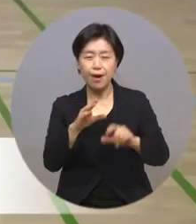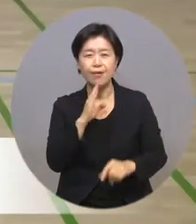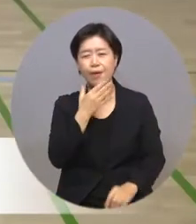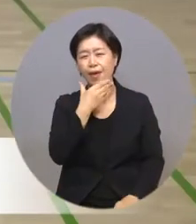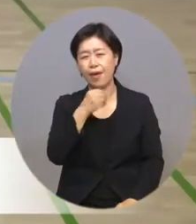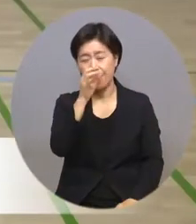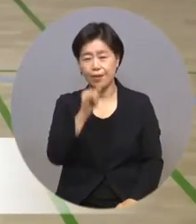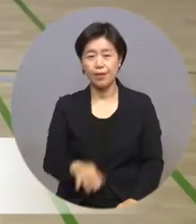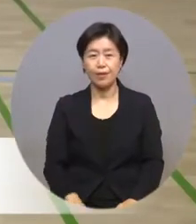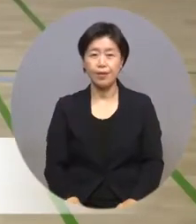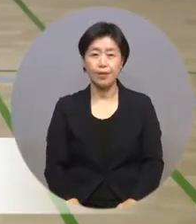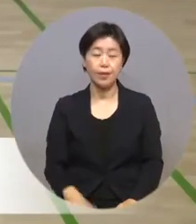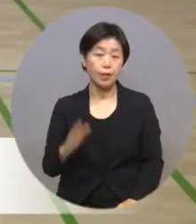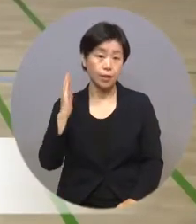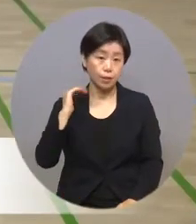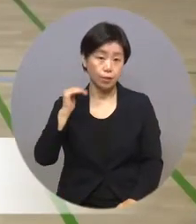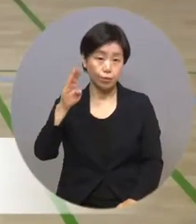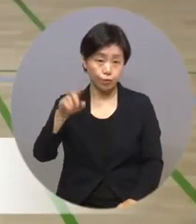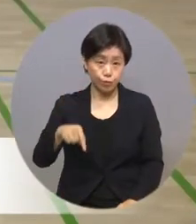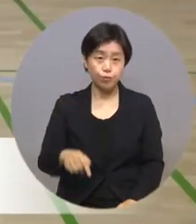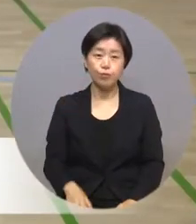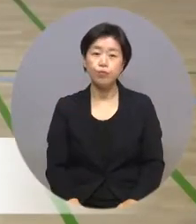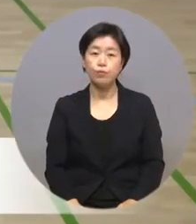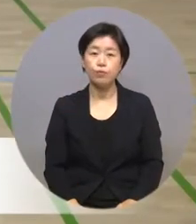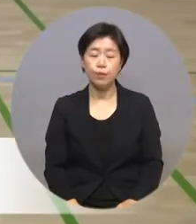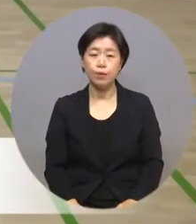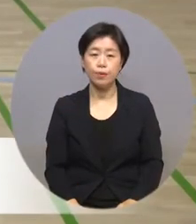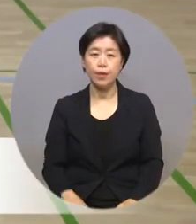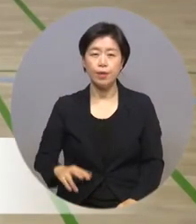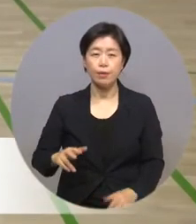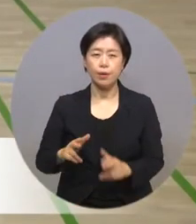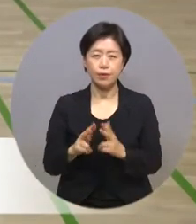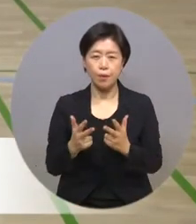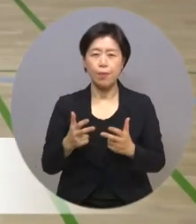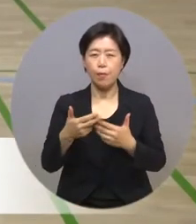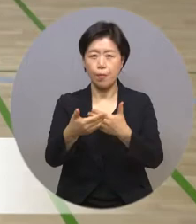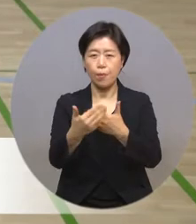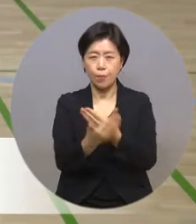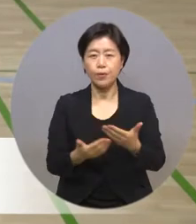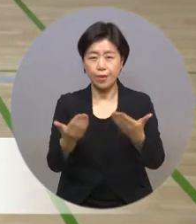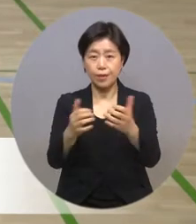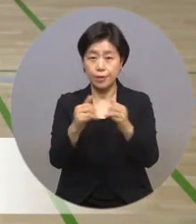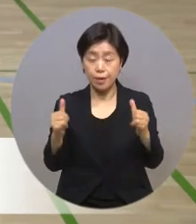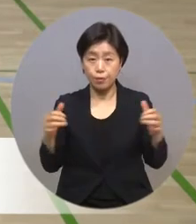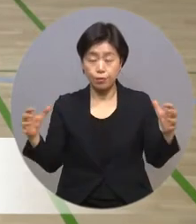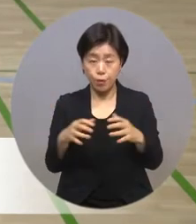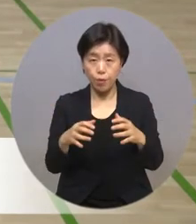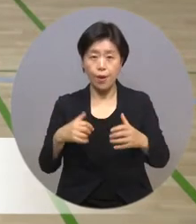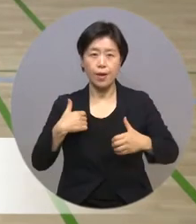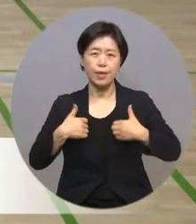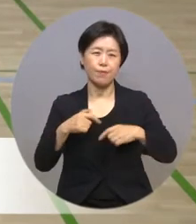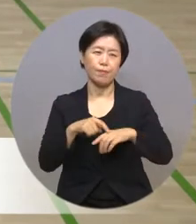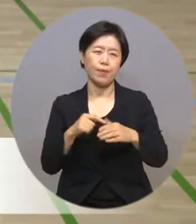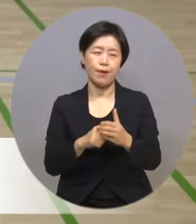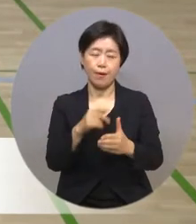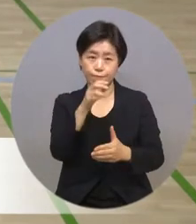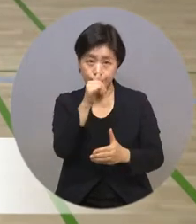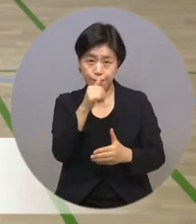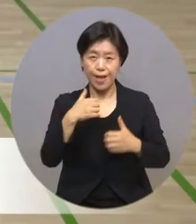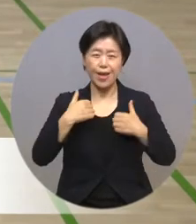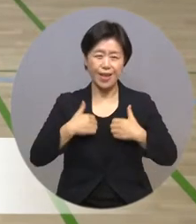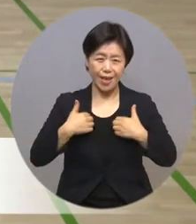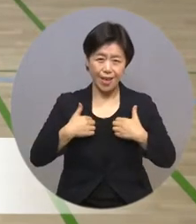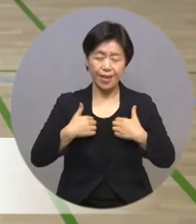의정부 자원봉사자들이 한 곳에 모여서 기쁜 마음으로 이렇게 한 마음으로 게임도 하고